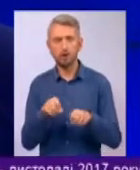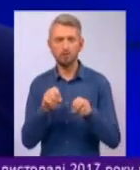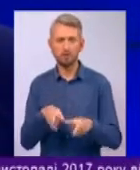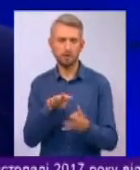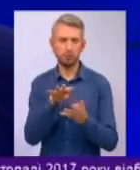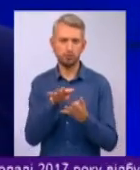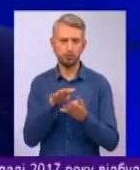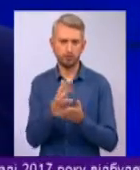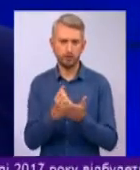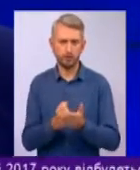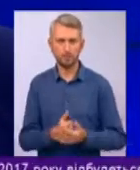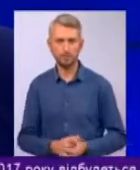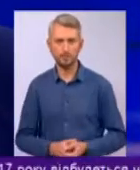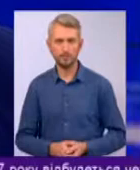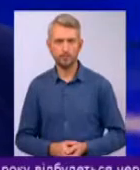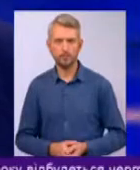градів.